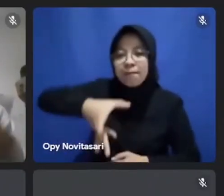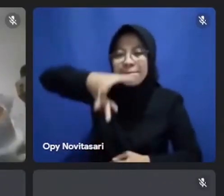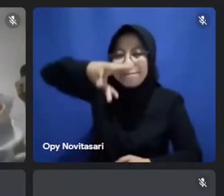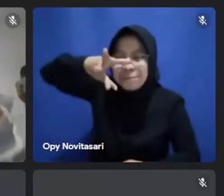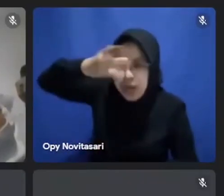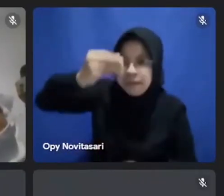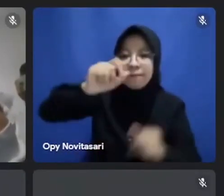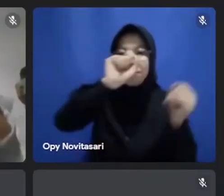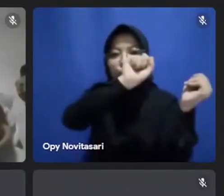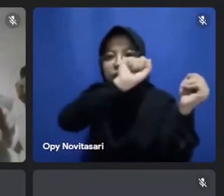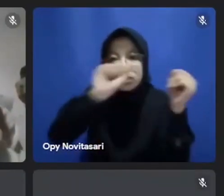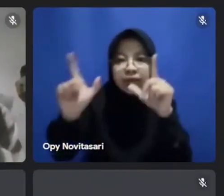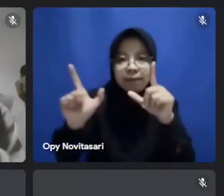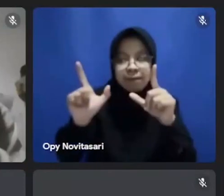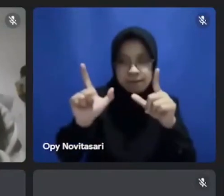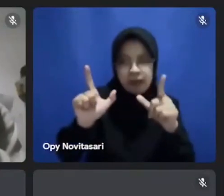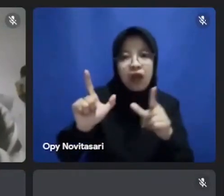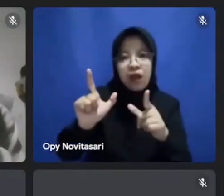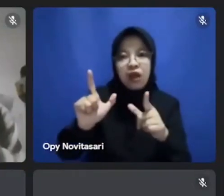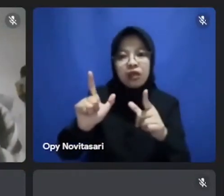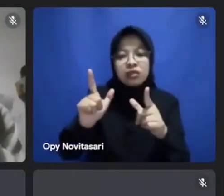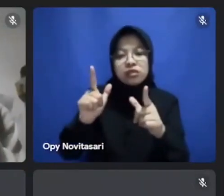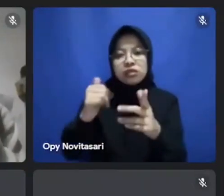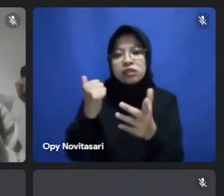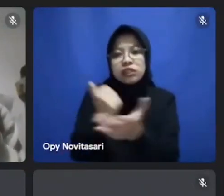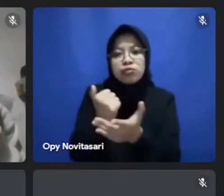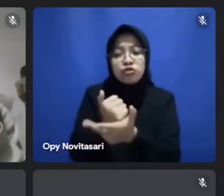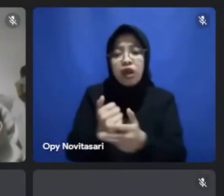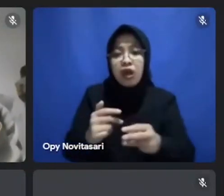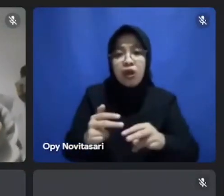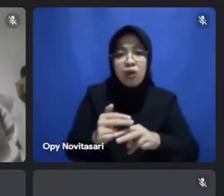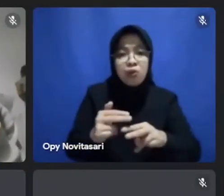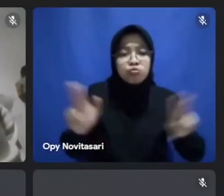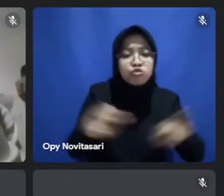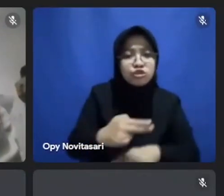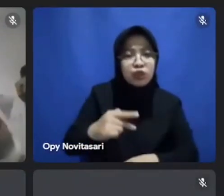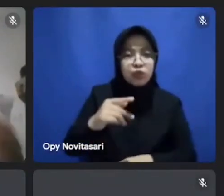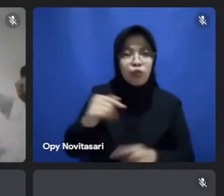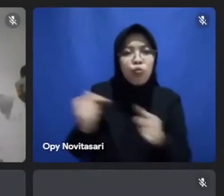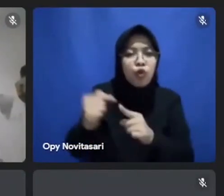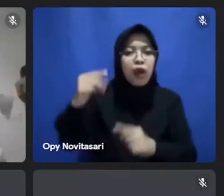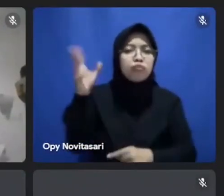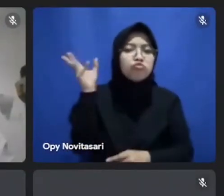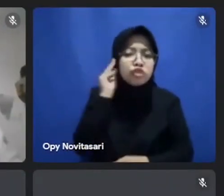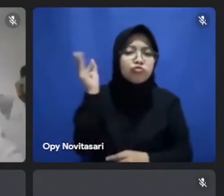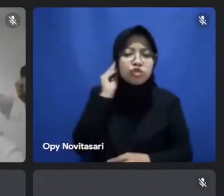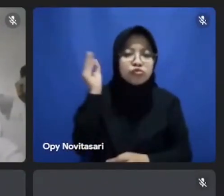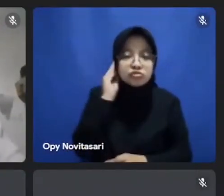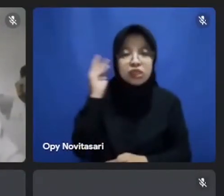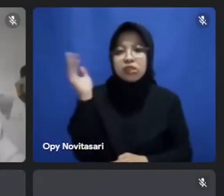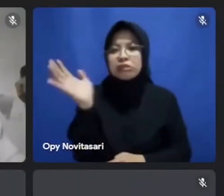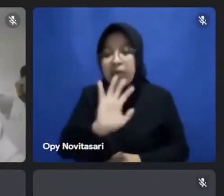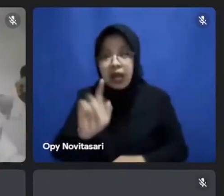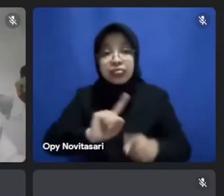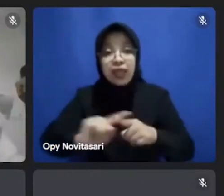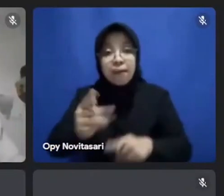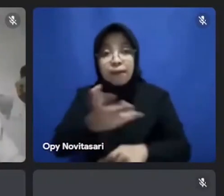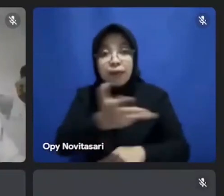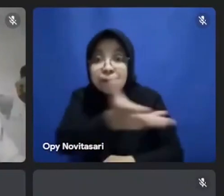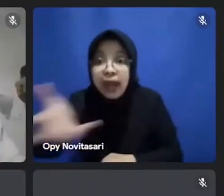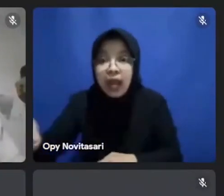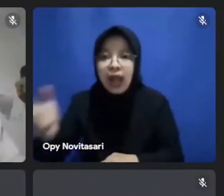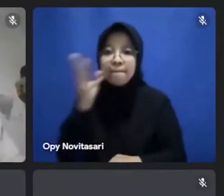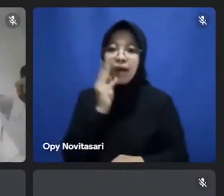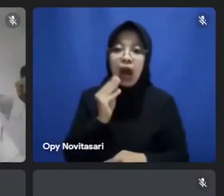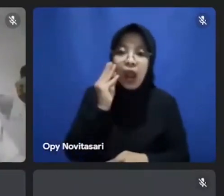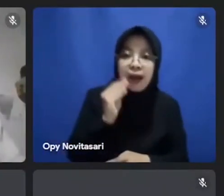konsep bahwa musik itu melulu soal bunyi dari mereka dan dari